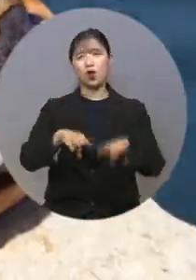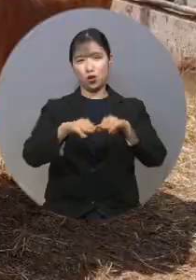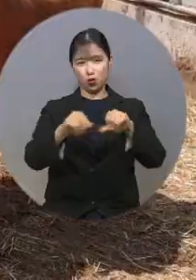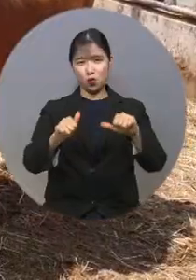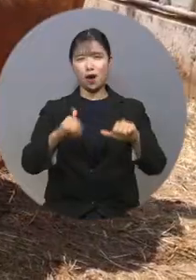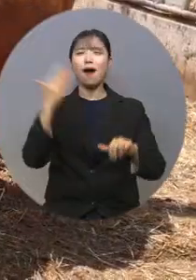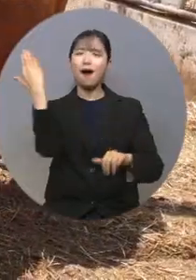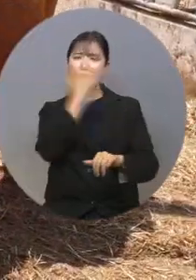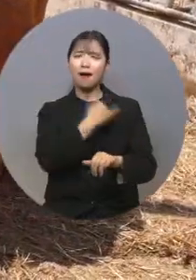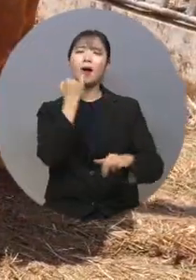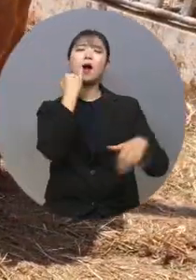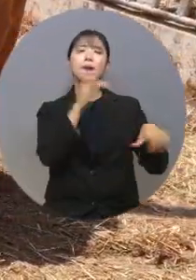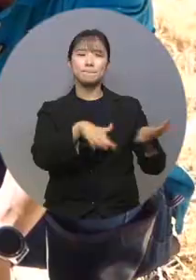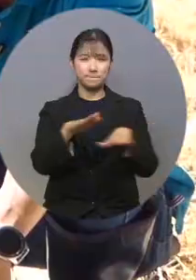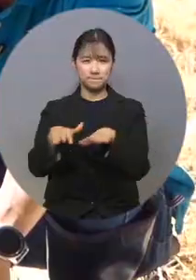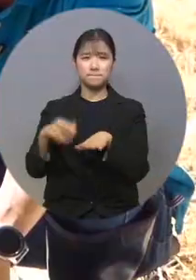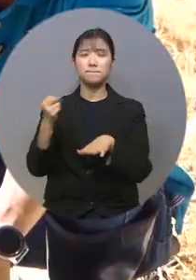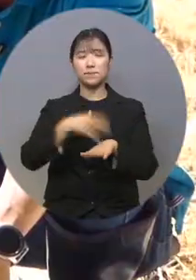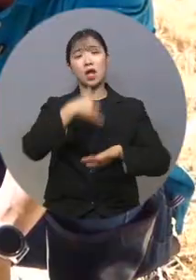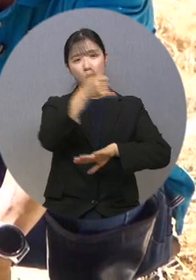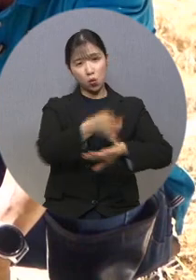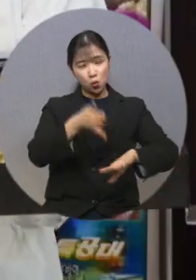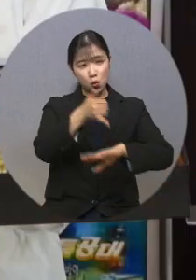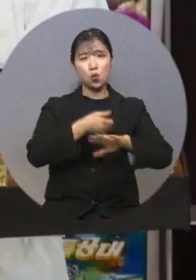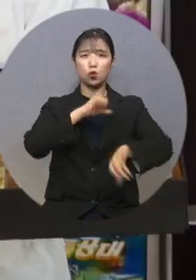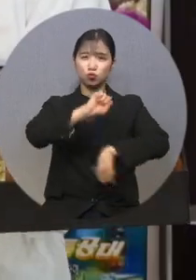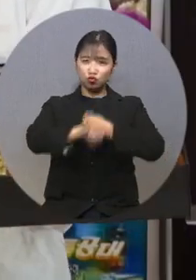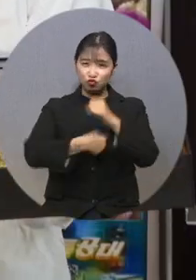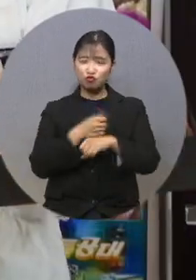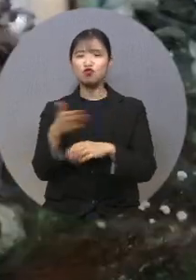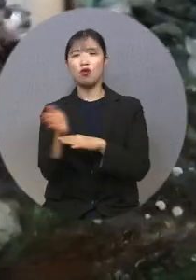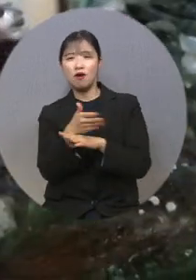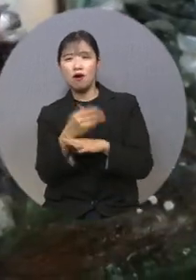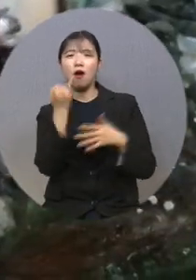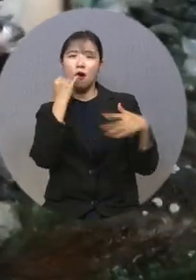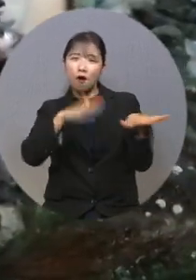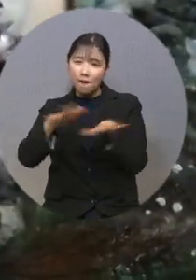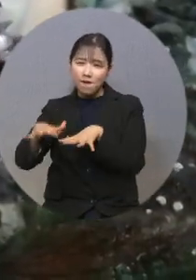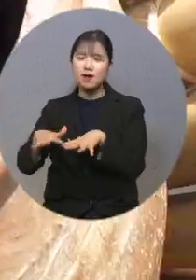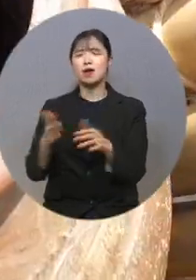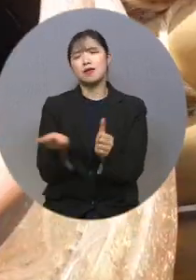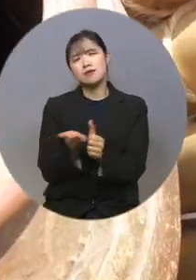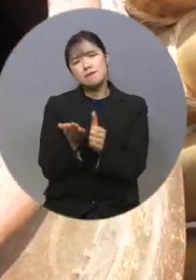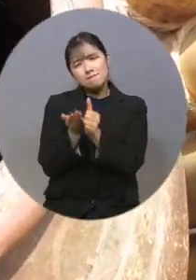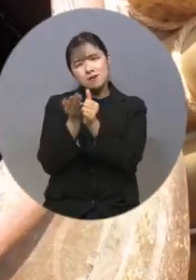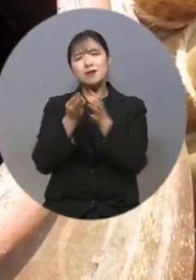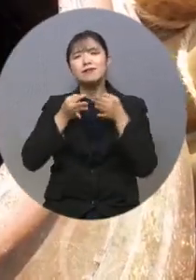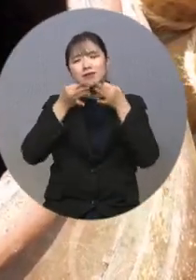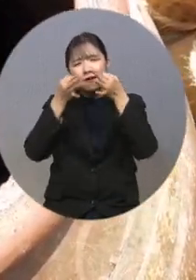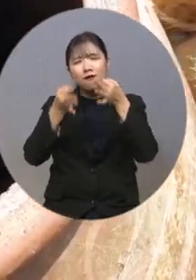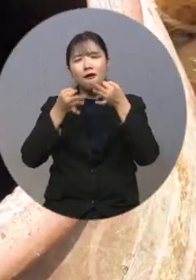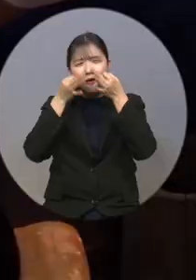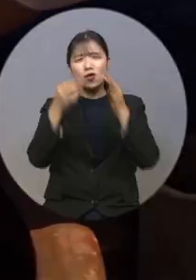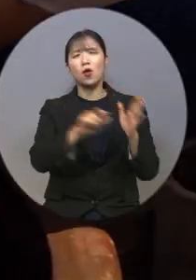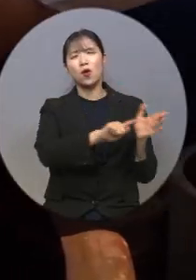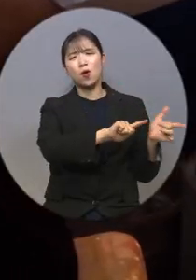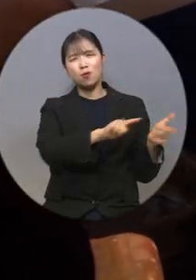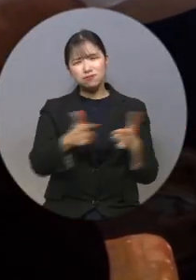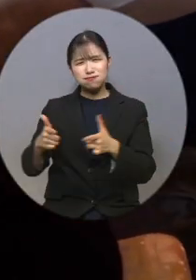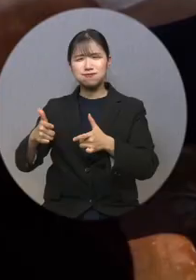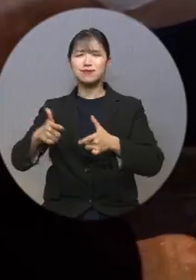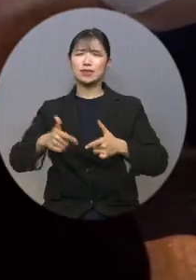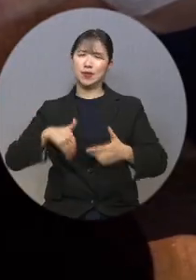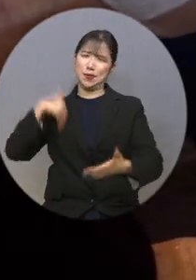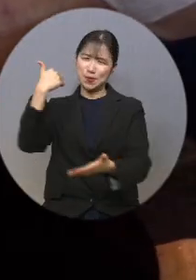청정 바다, 그리고 농축어업인들이 정성들을 키운 산의 진미가 넘쳐납니다.